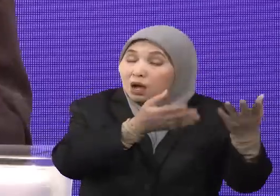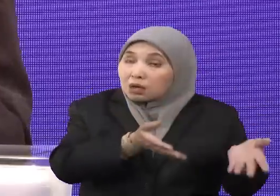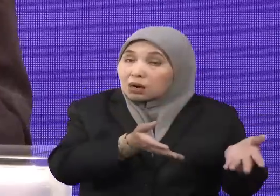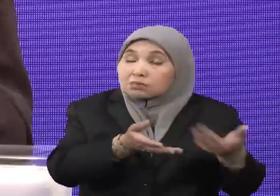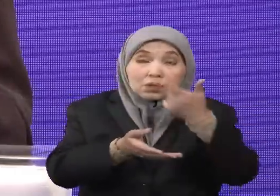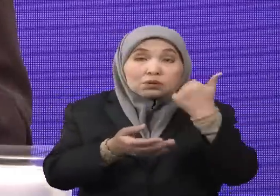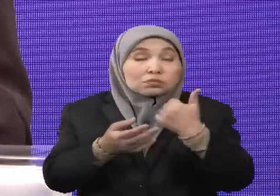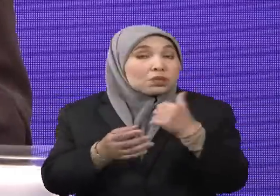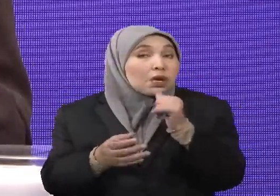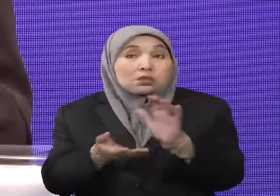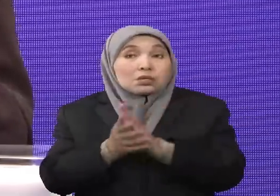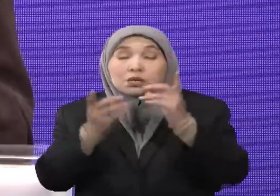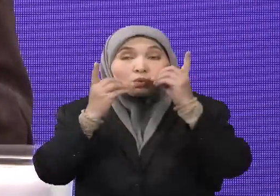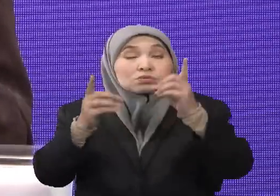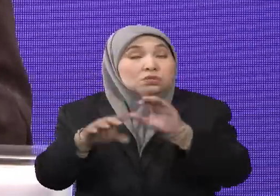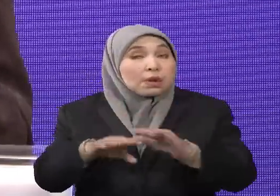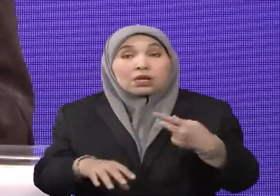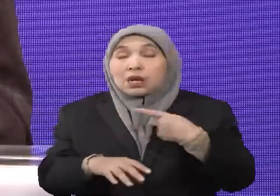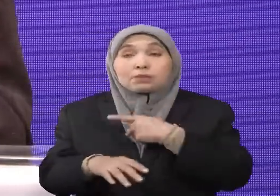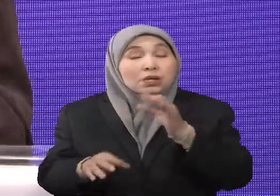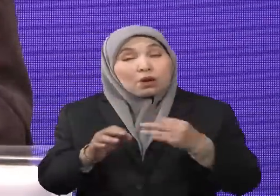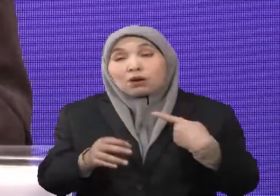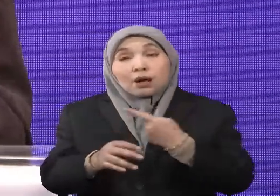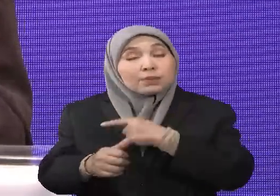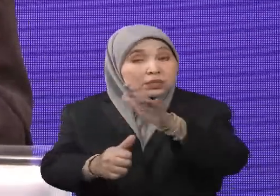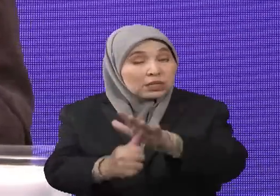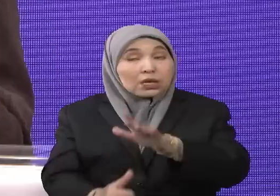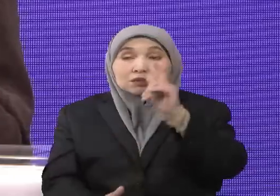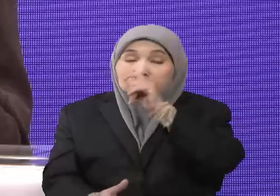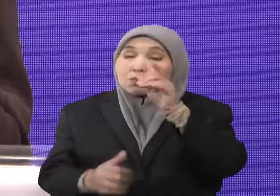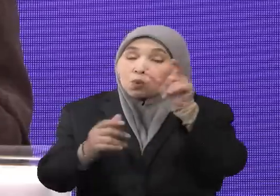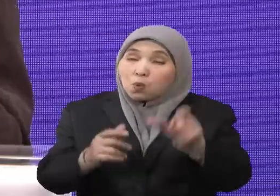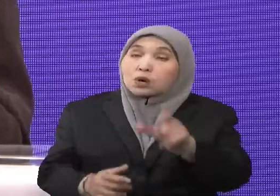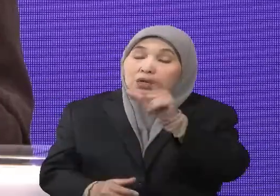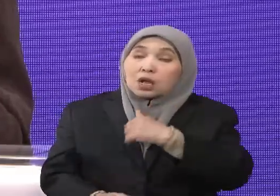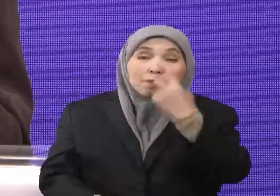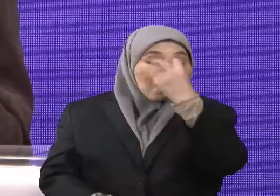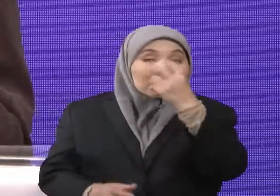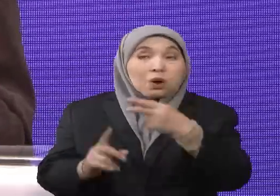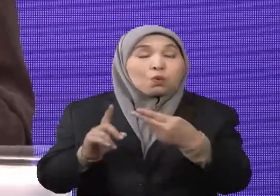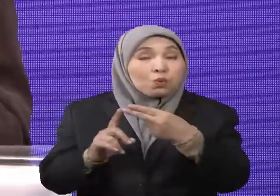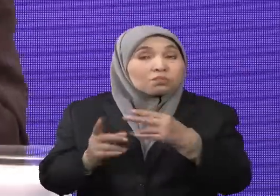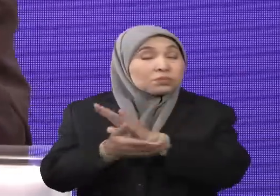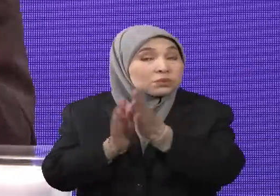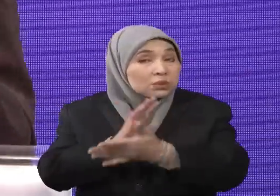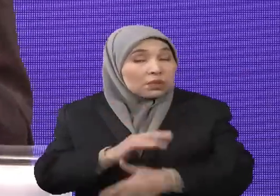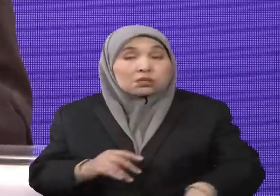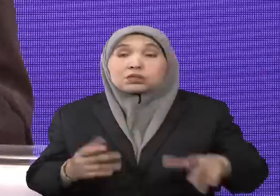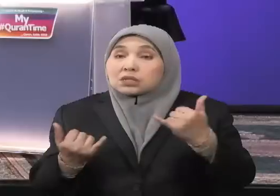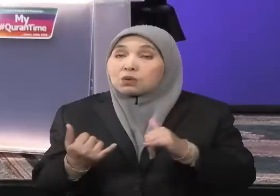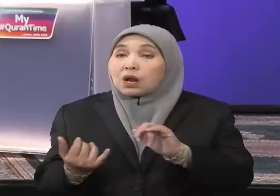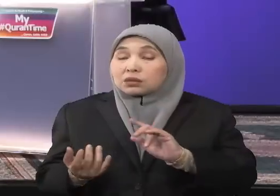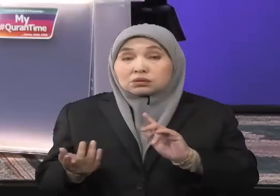tidak menjadi dosa kepada kami Kalau kami tinggal kami tipu orang yang butuh huruf Bali